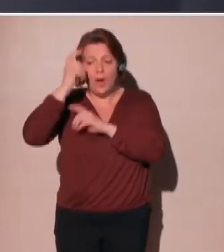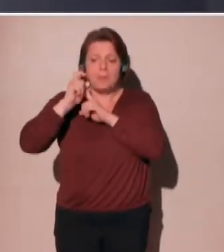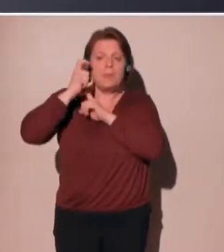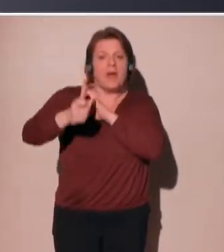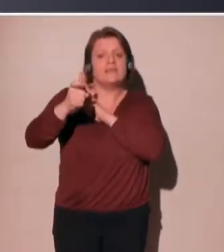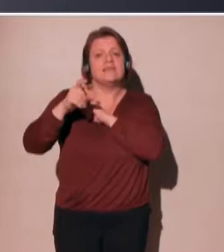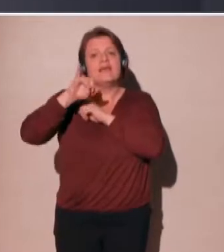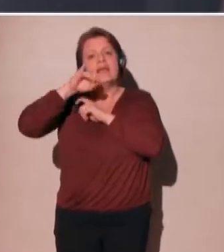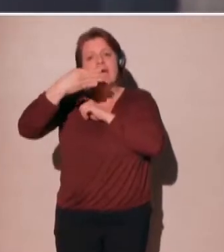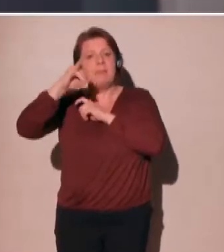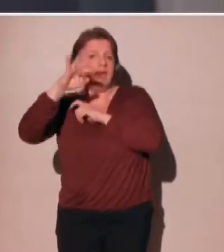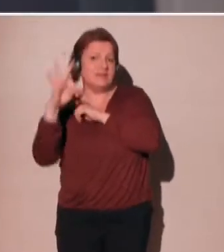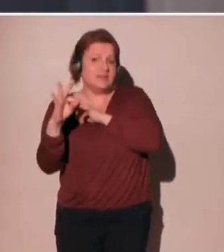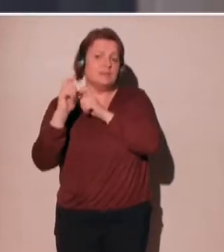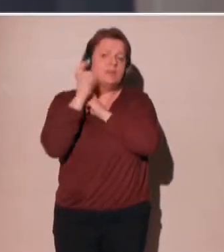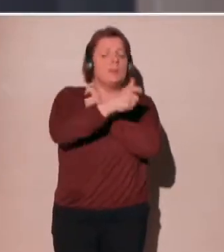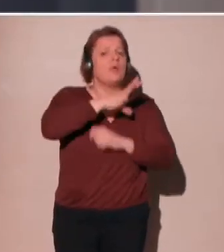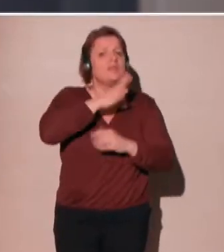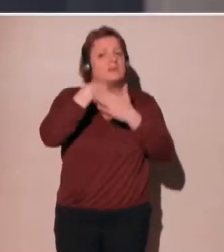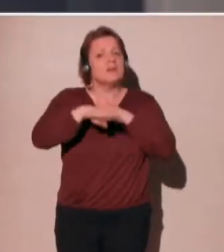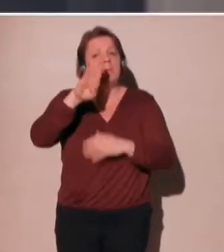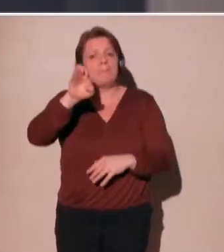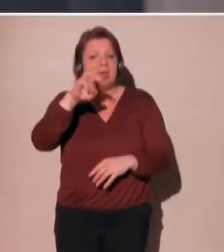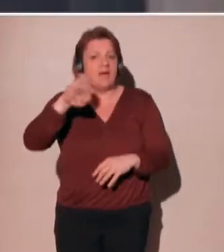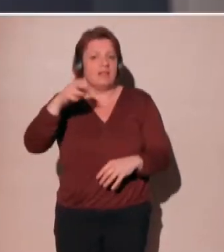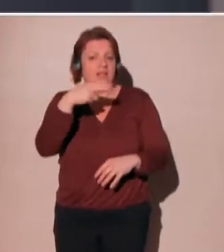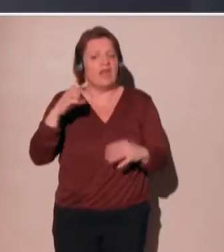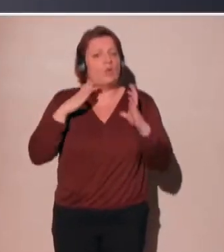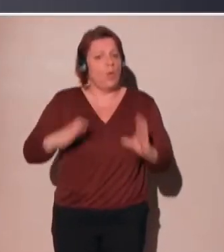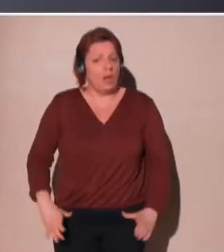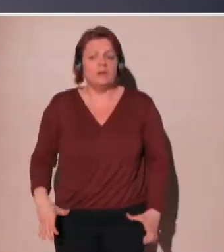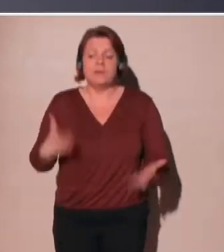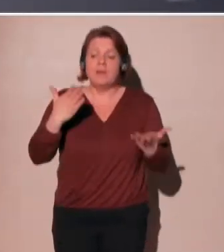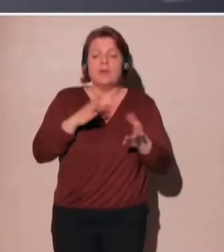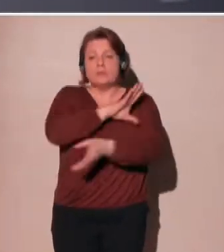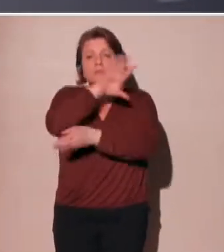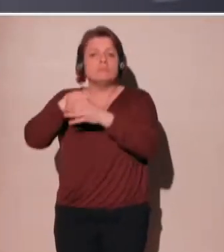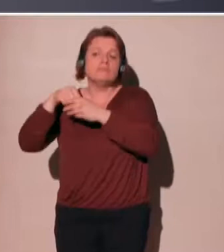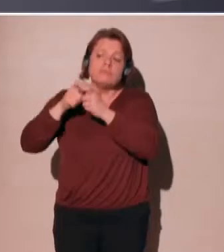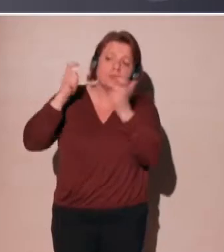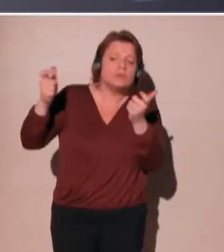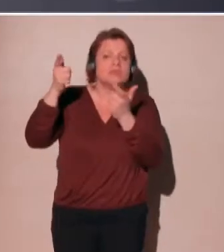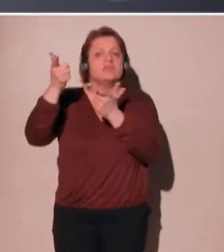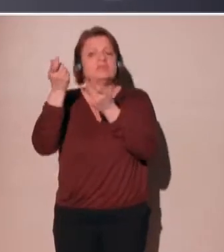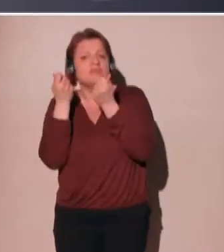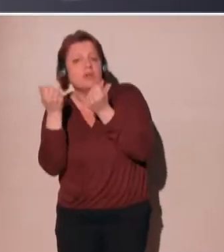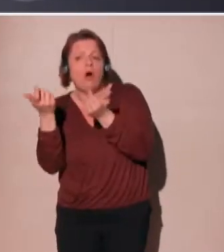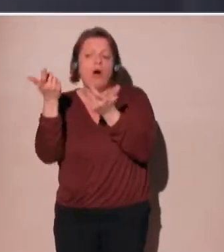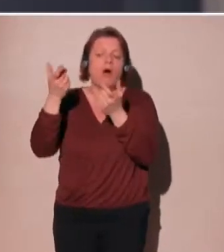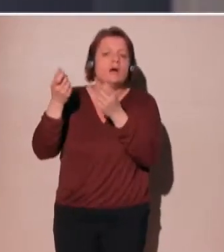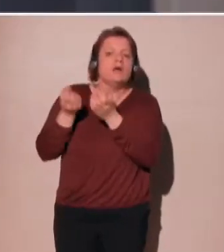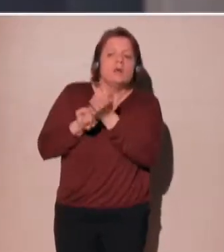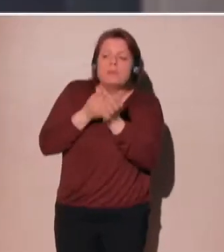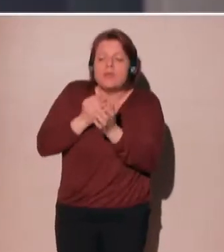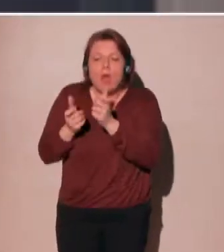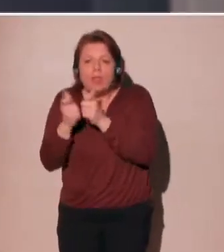Barnard College. Elle a ensuite rejoint l'industrie de la finance et différentes startups. Et puis, désenchantée,